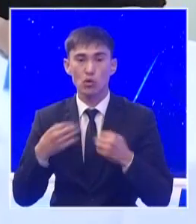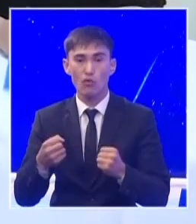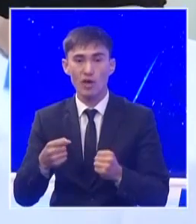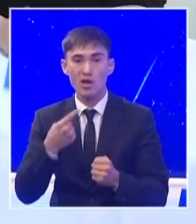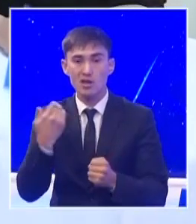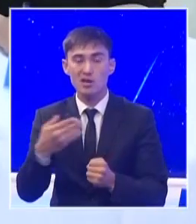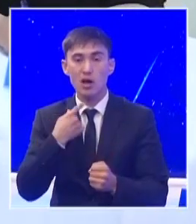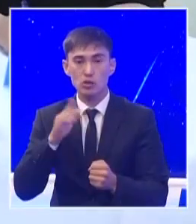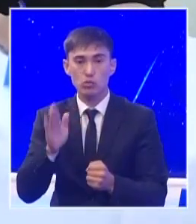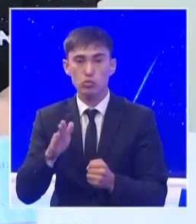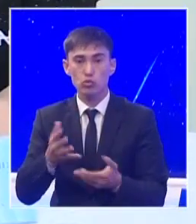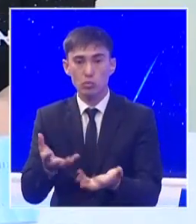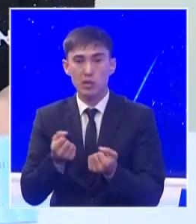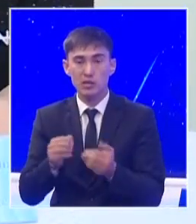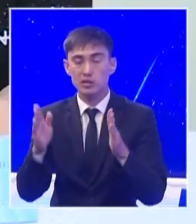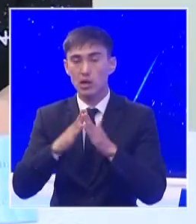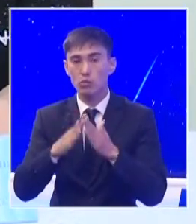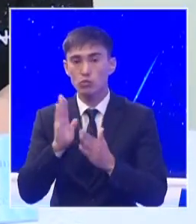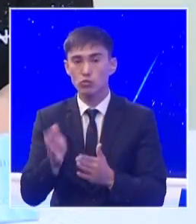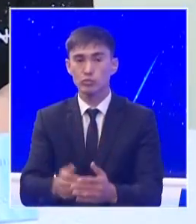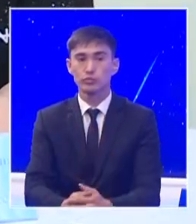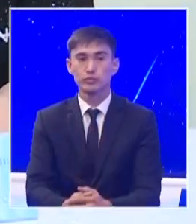здоровья, их голоса будут приняты на дому.